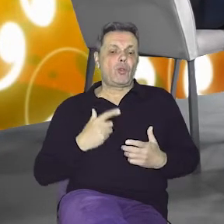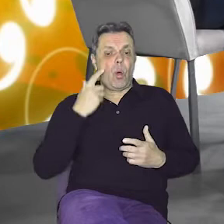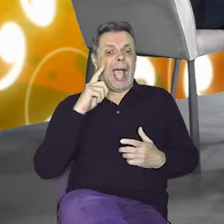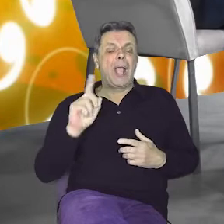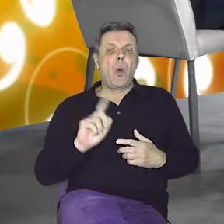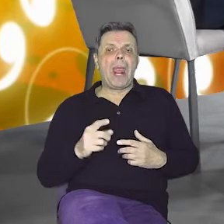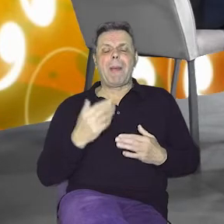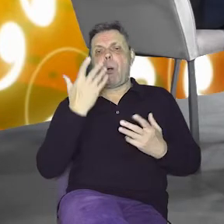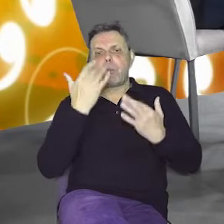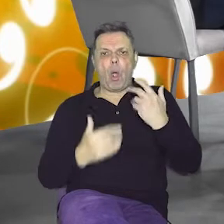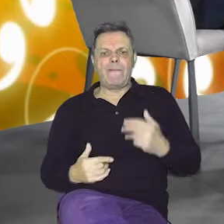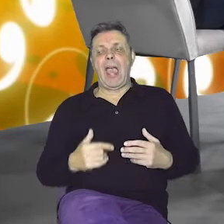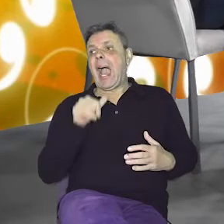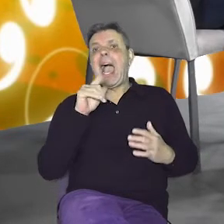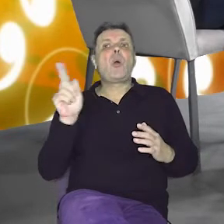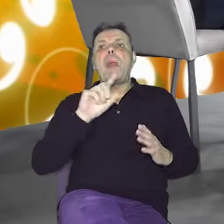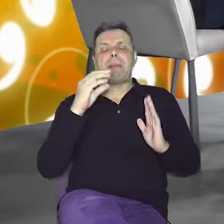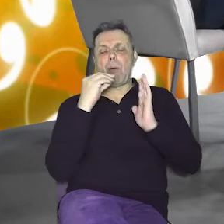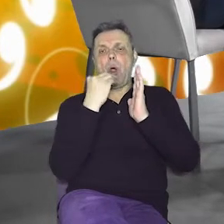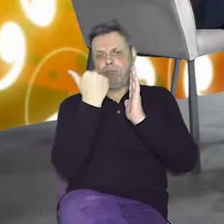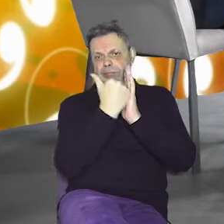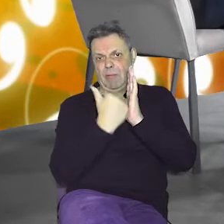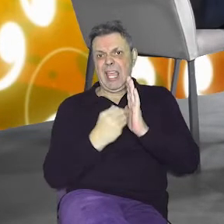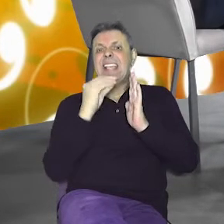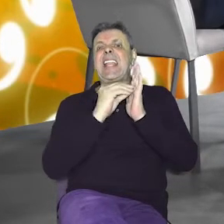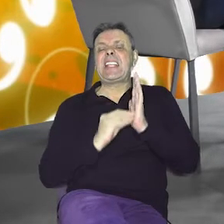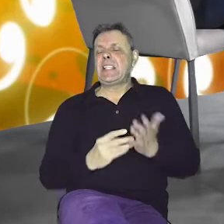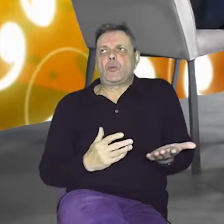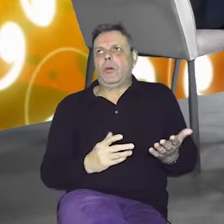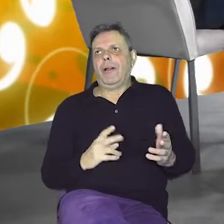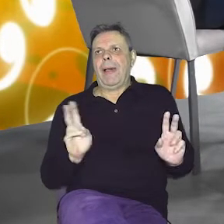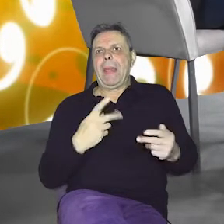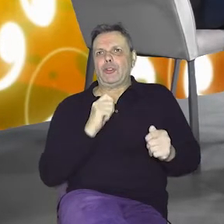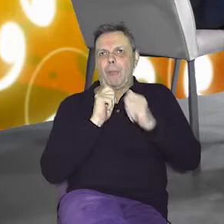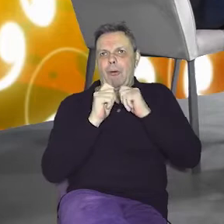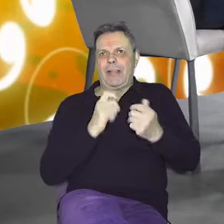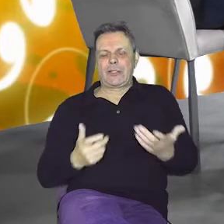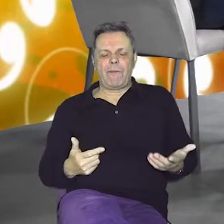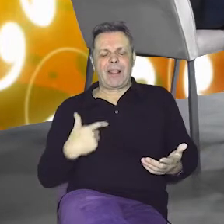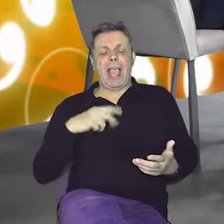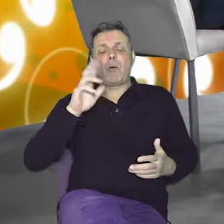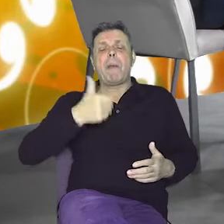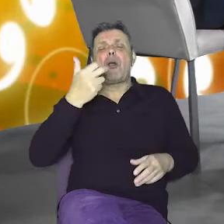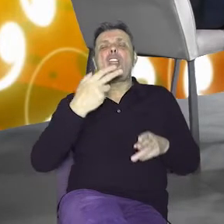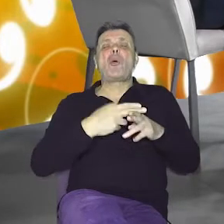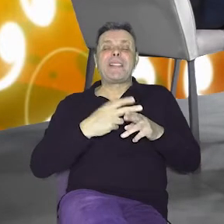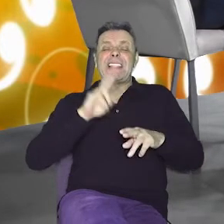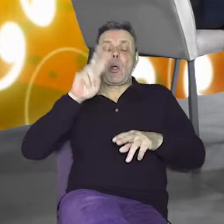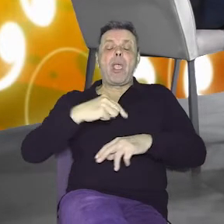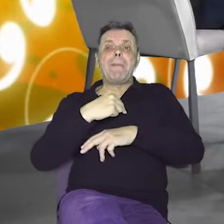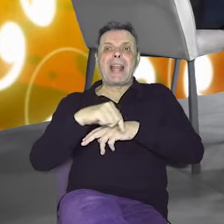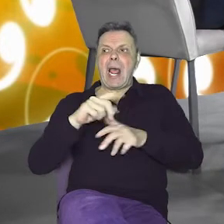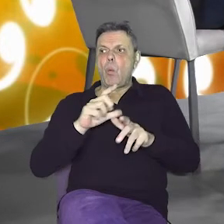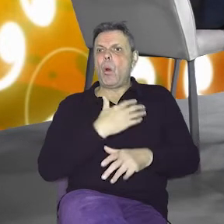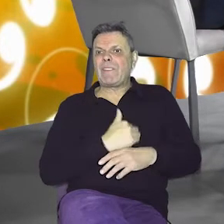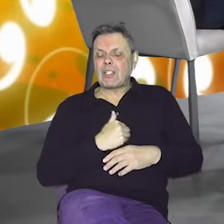ako nemamo brojeve, ako nemamo statistiku, suludo je govoriti. Ako mi imamo jednog pacijenta sa ranom